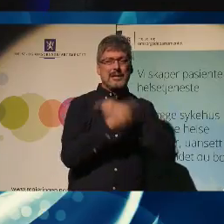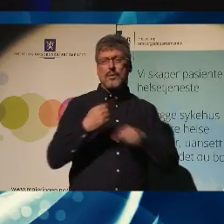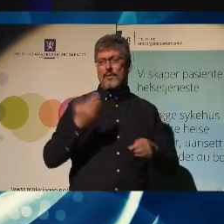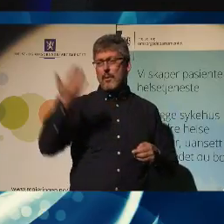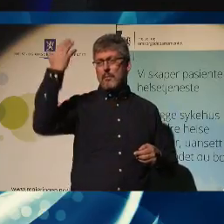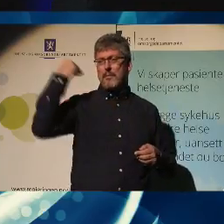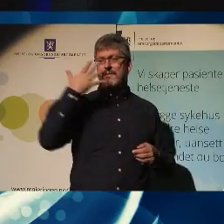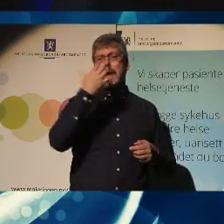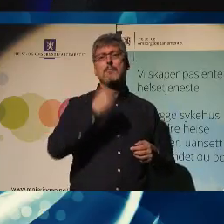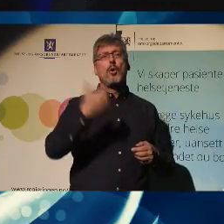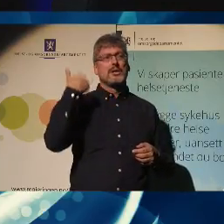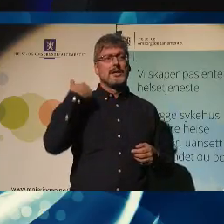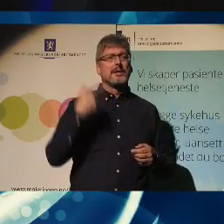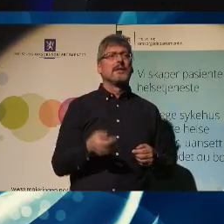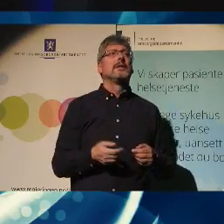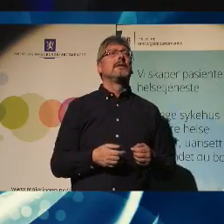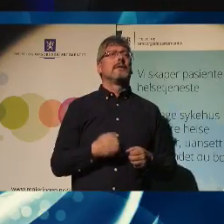siden.